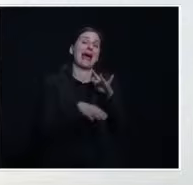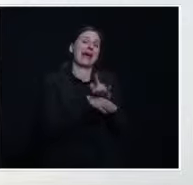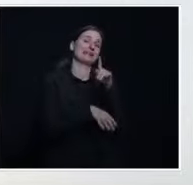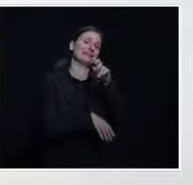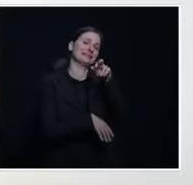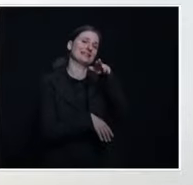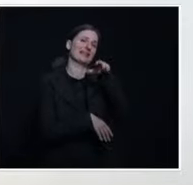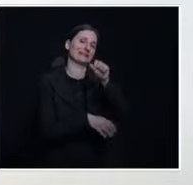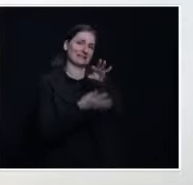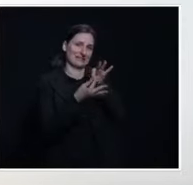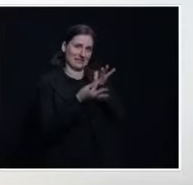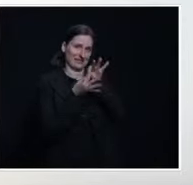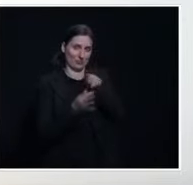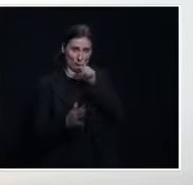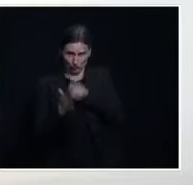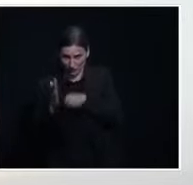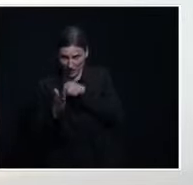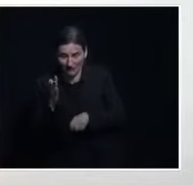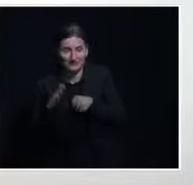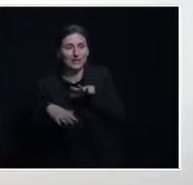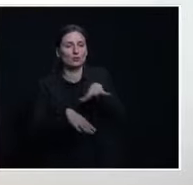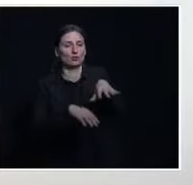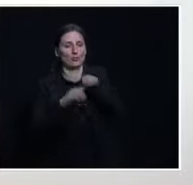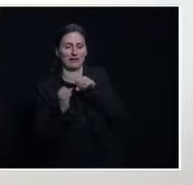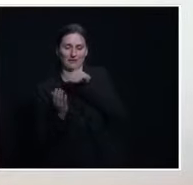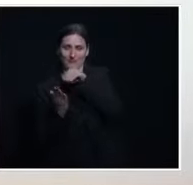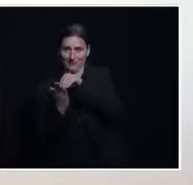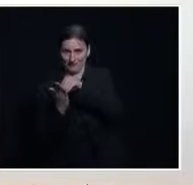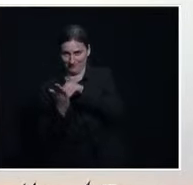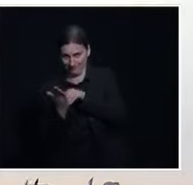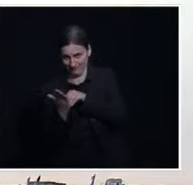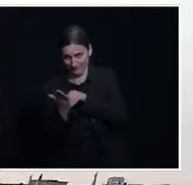antiziganistische Straftaten und Übergriffe festgestellt,